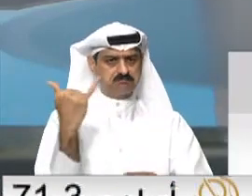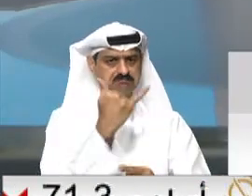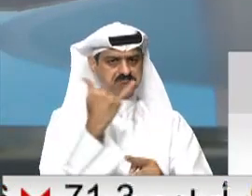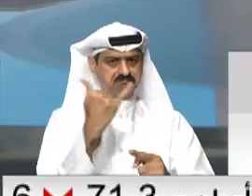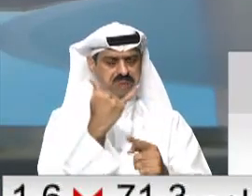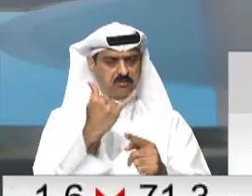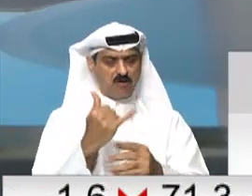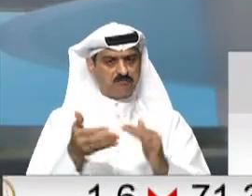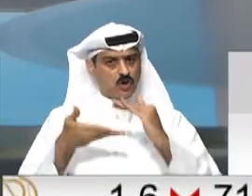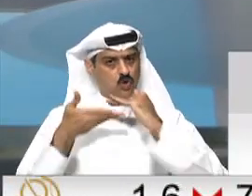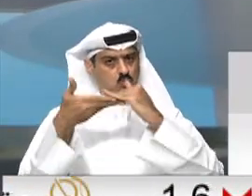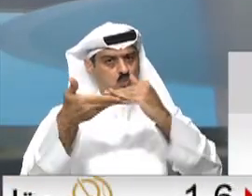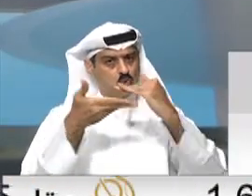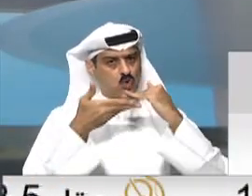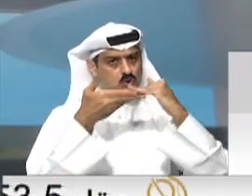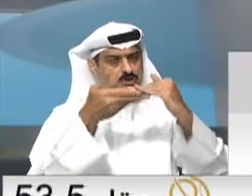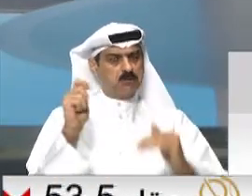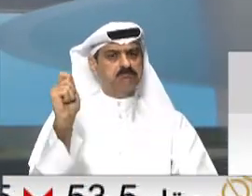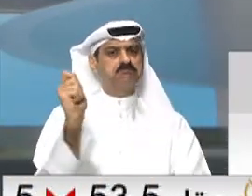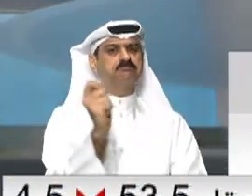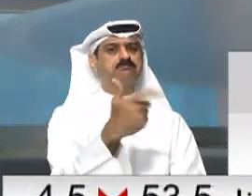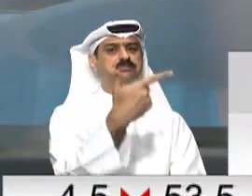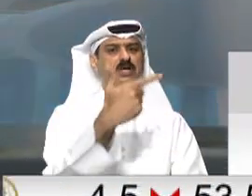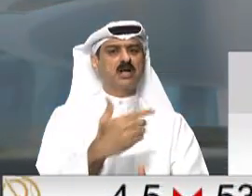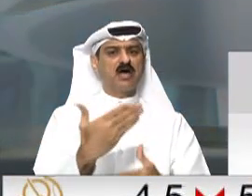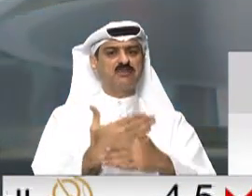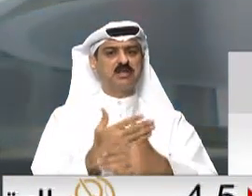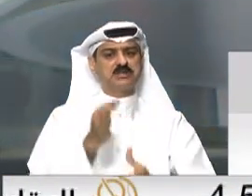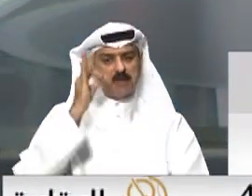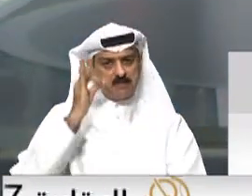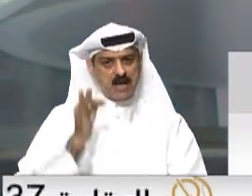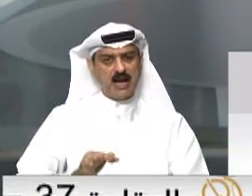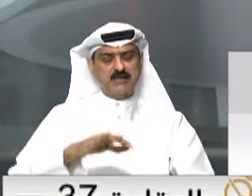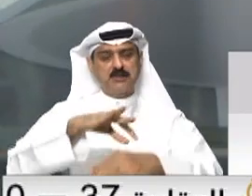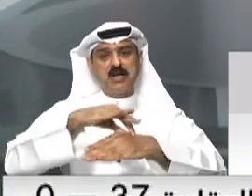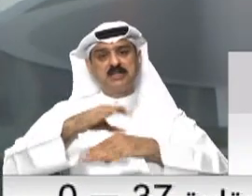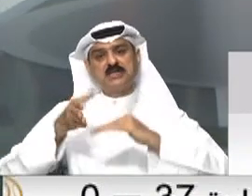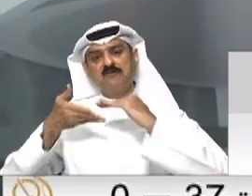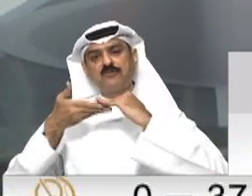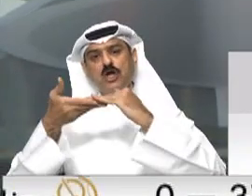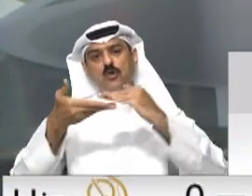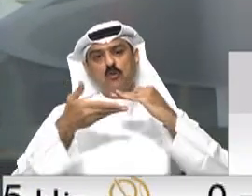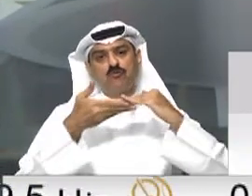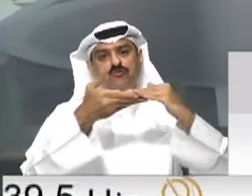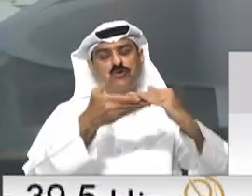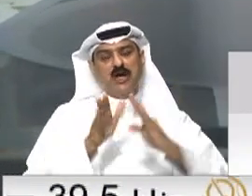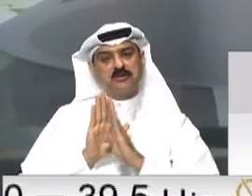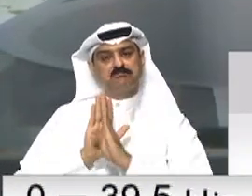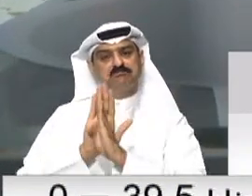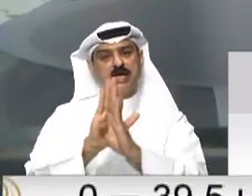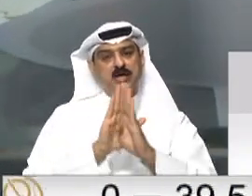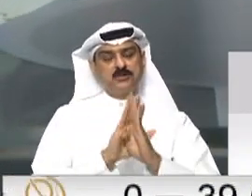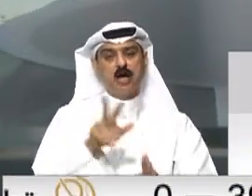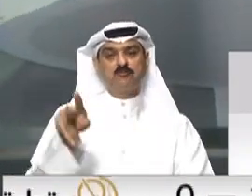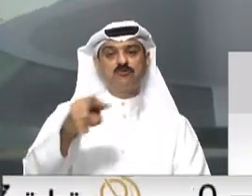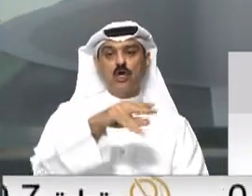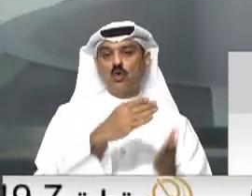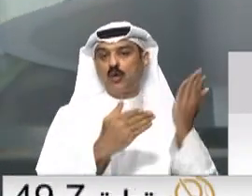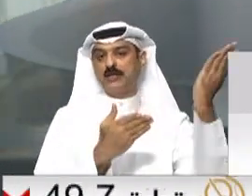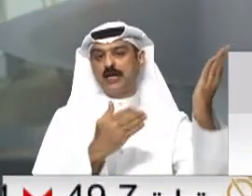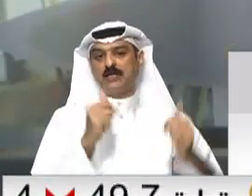في السودان واستجابت على الفور للواجب الإنساني عبر تقديم كل أوجه المساعدة والدعم للأشقاء